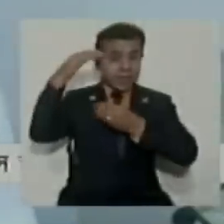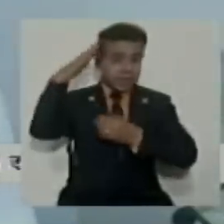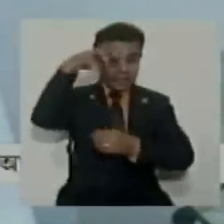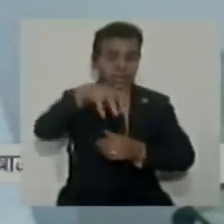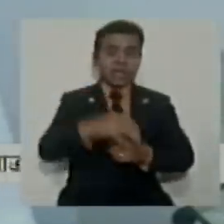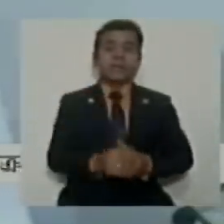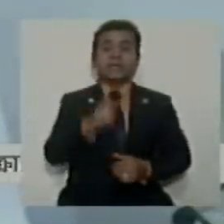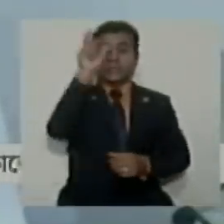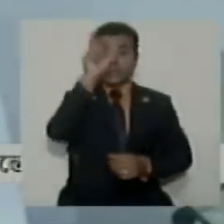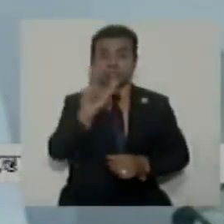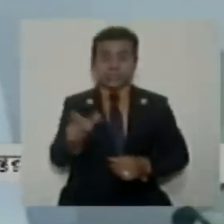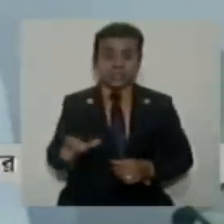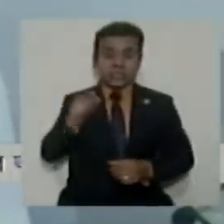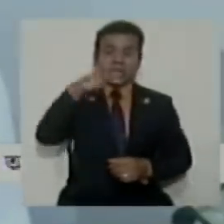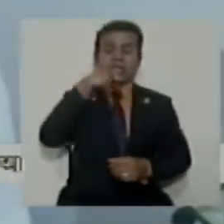গত